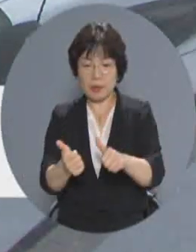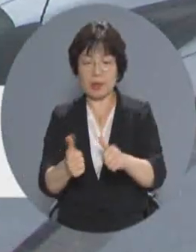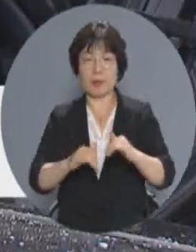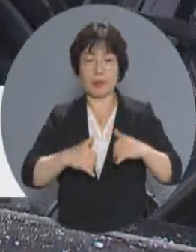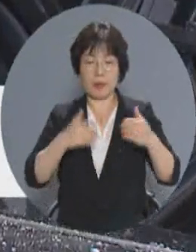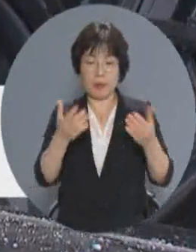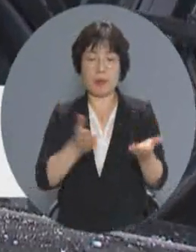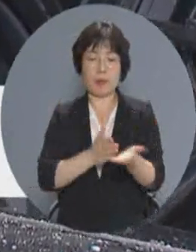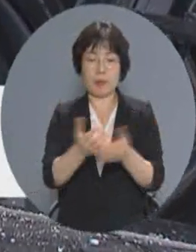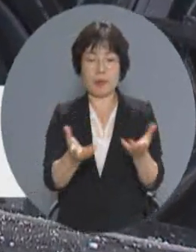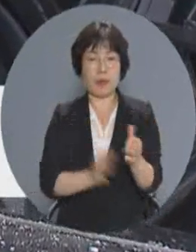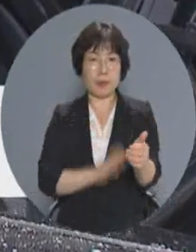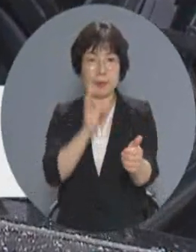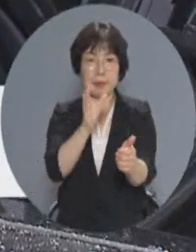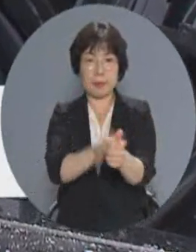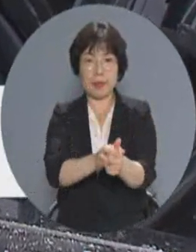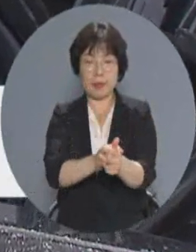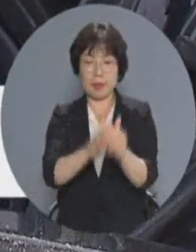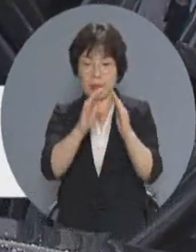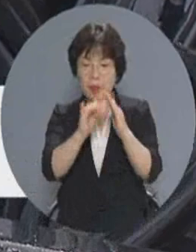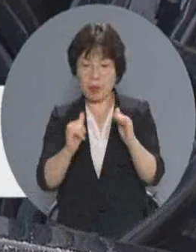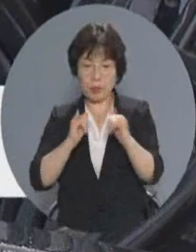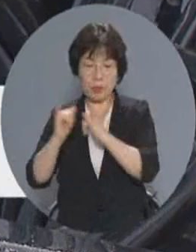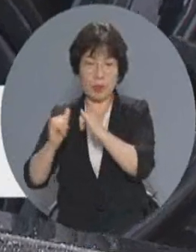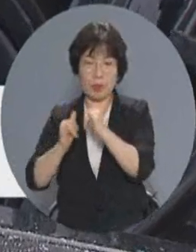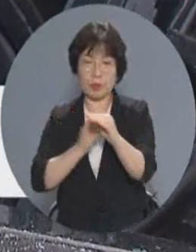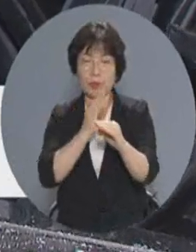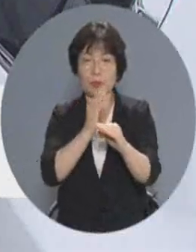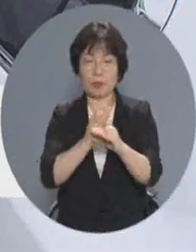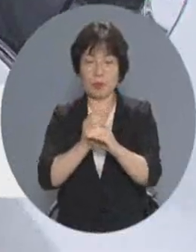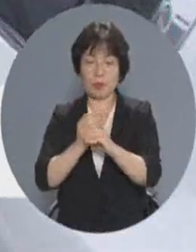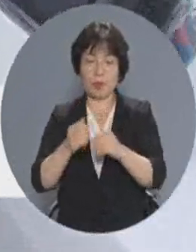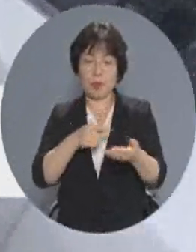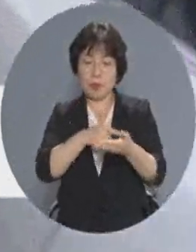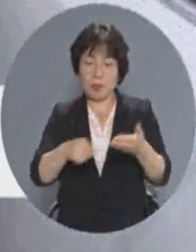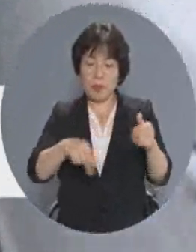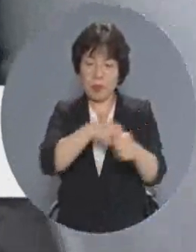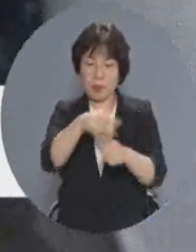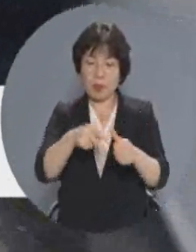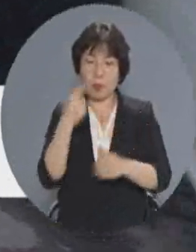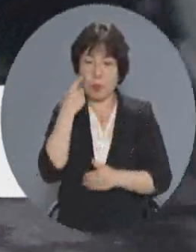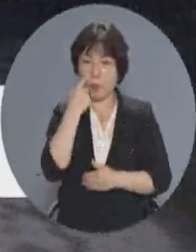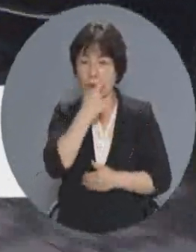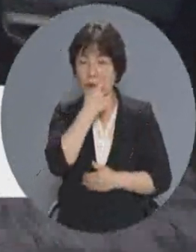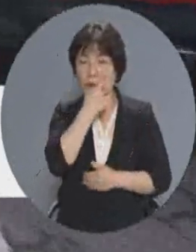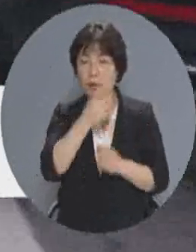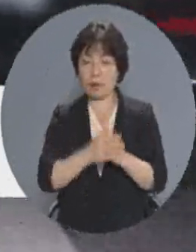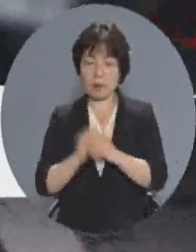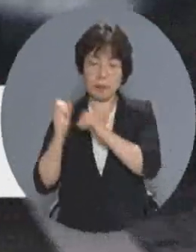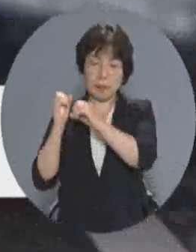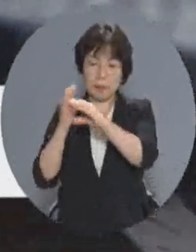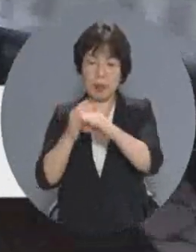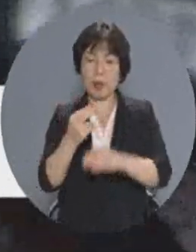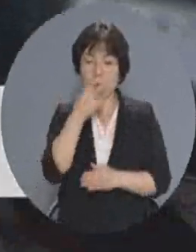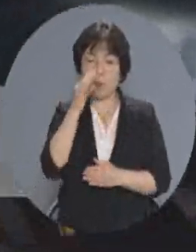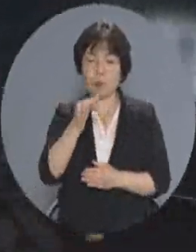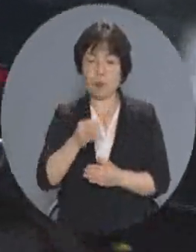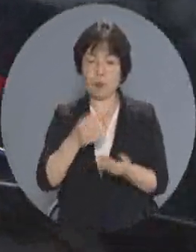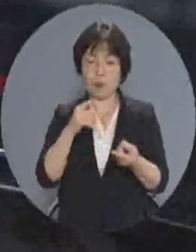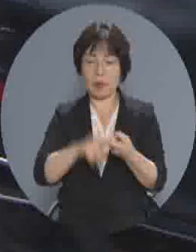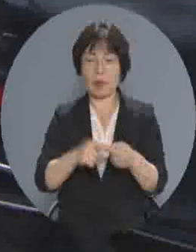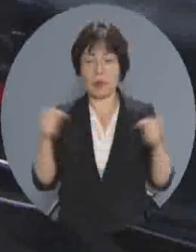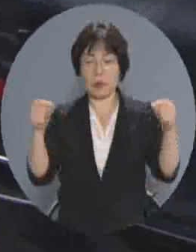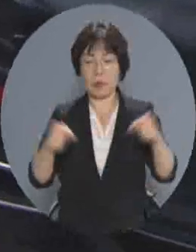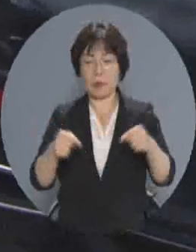전담 직원을 배치하고 가족과 연락을 취하고 있으며 피해 상황을 구체적으로 파악해 장례와 보험금 지급 등